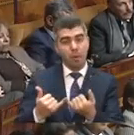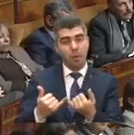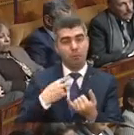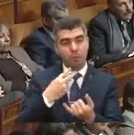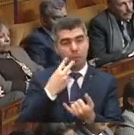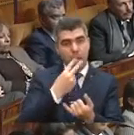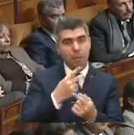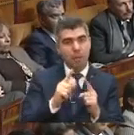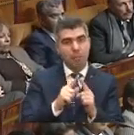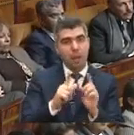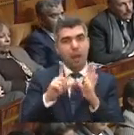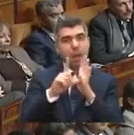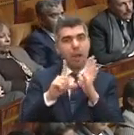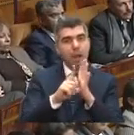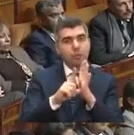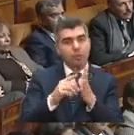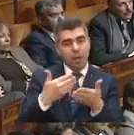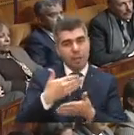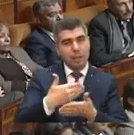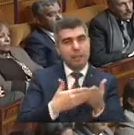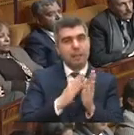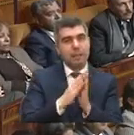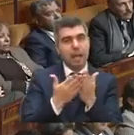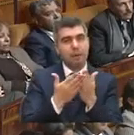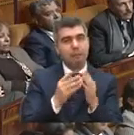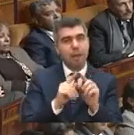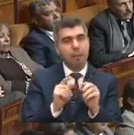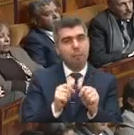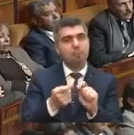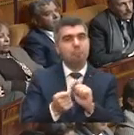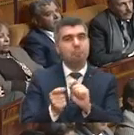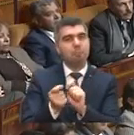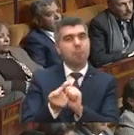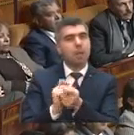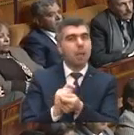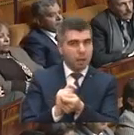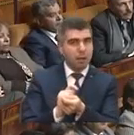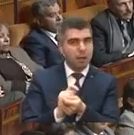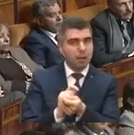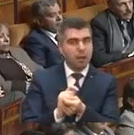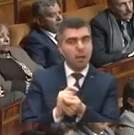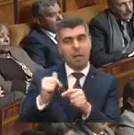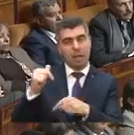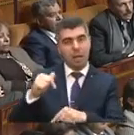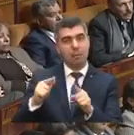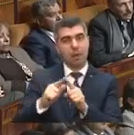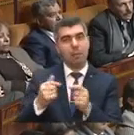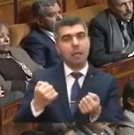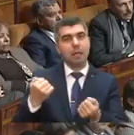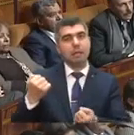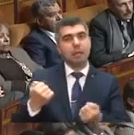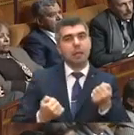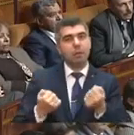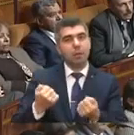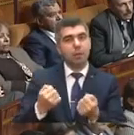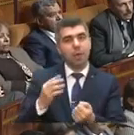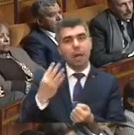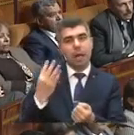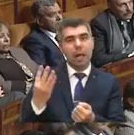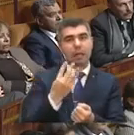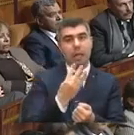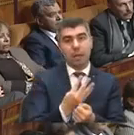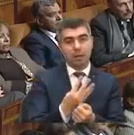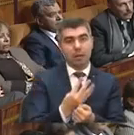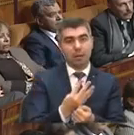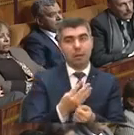التحملات الخاص برخص النقل المزدوج، وذلك لتمكين ارباب سياره رباعيه الدفع التي تستعمل بالمناطق الجبليه